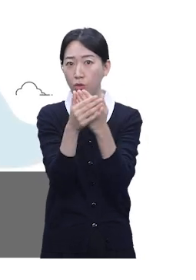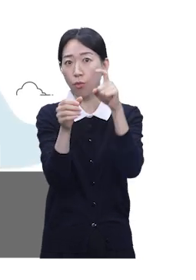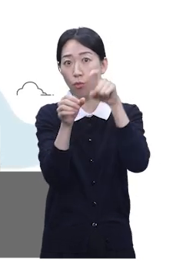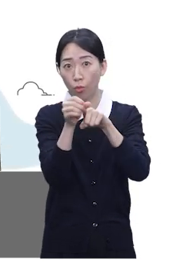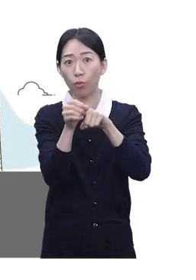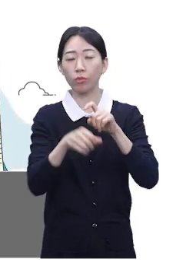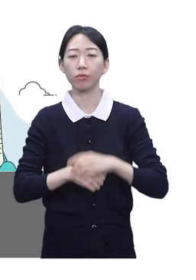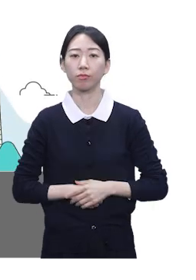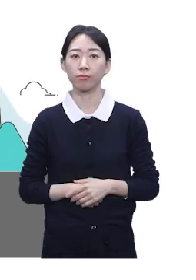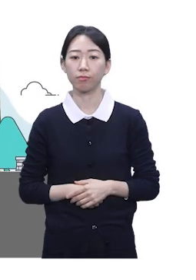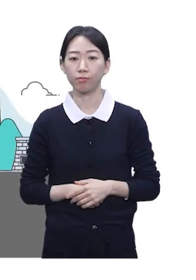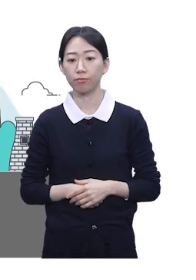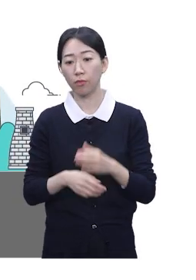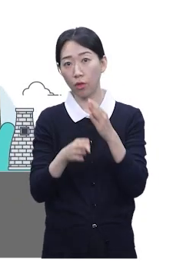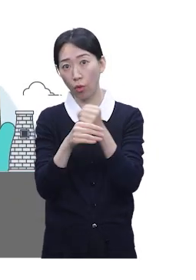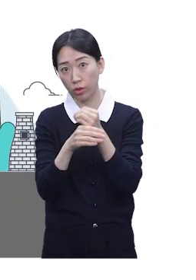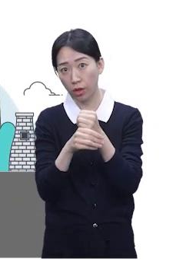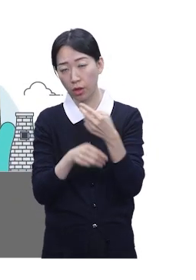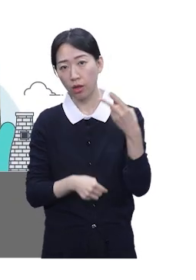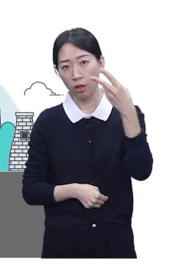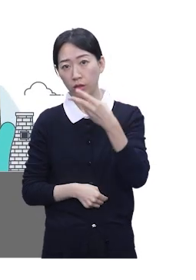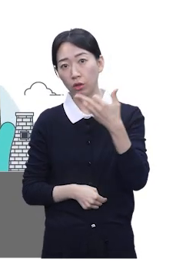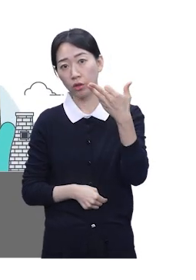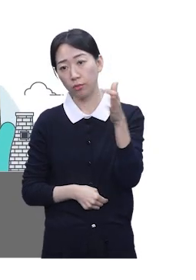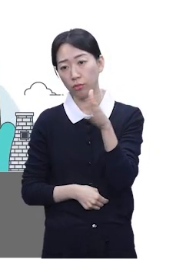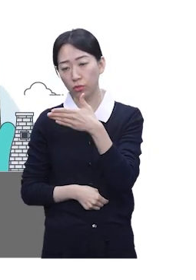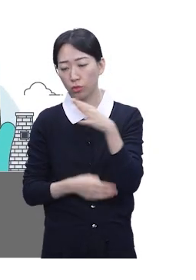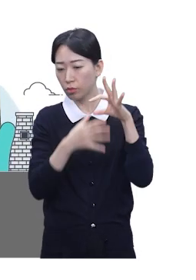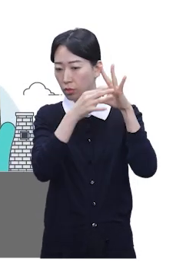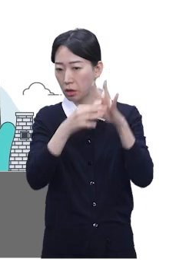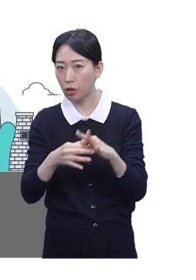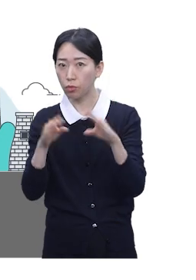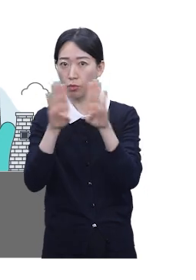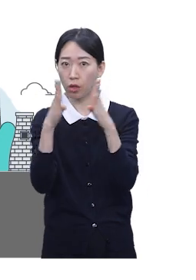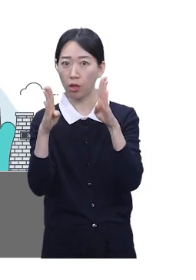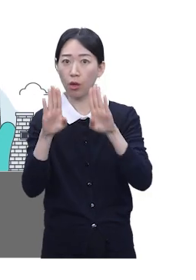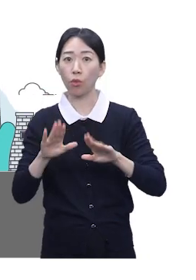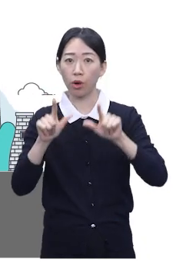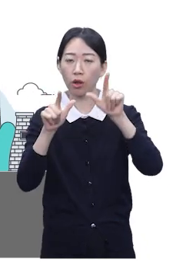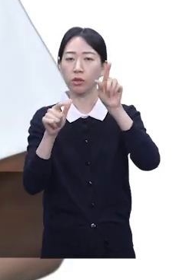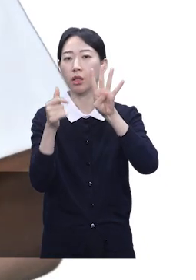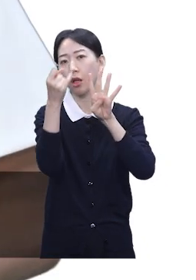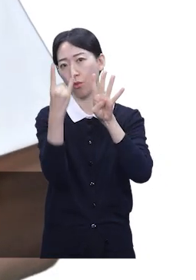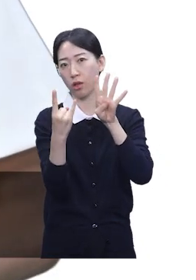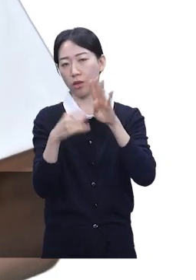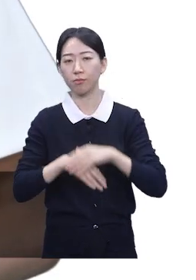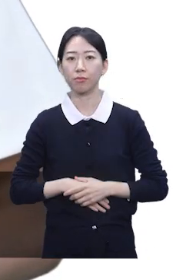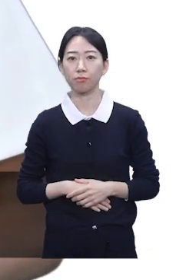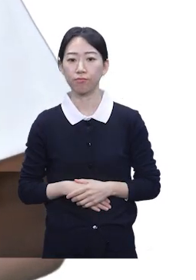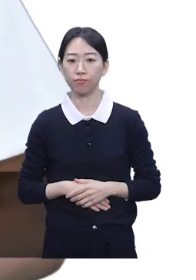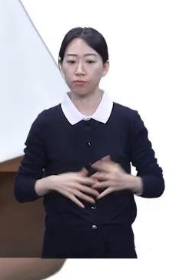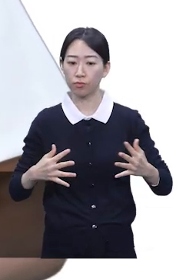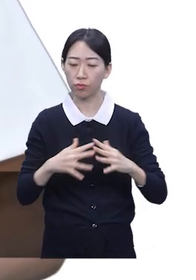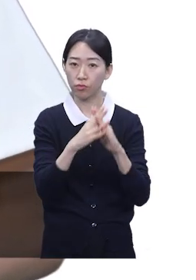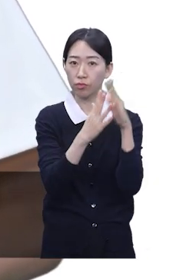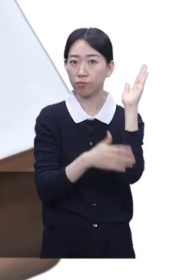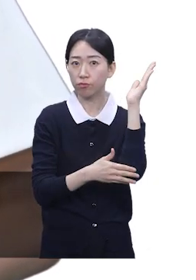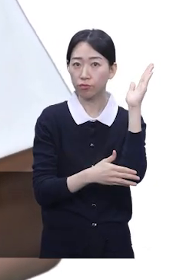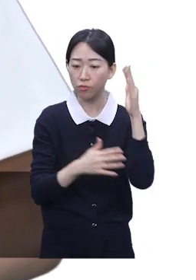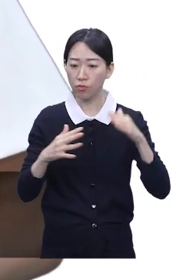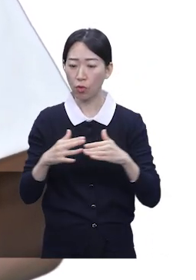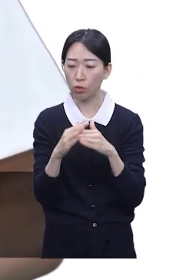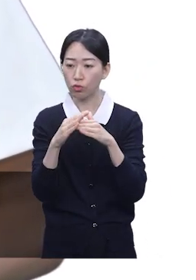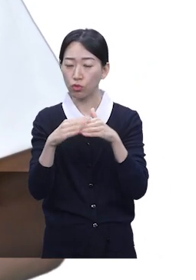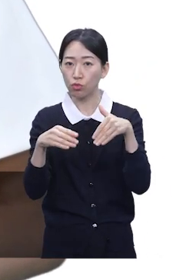도모하기 위한 행사인데요. 2018년 개최된 후 올해 4회째를 맞았습니다. 건축강연,